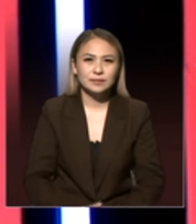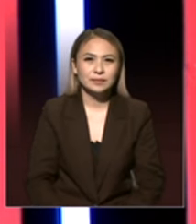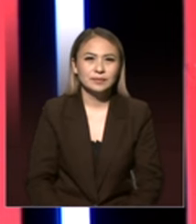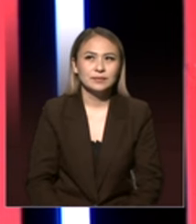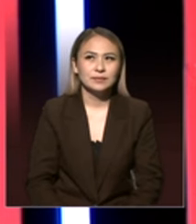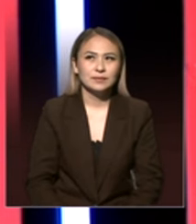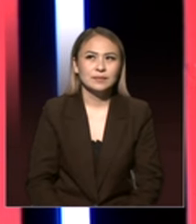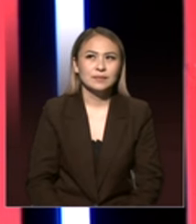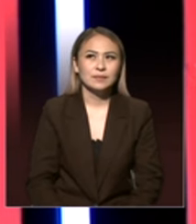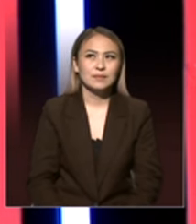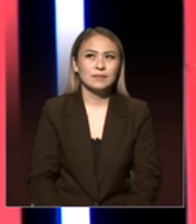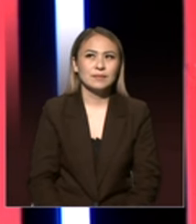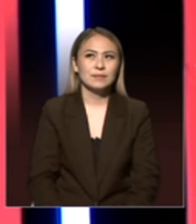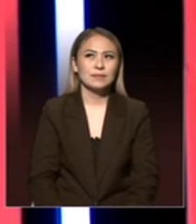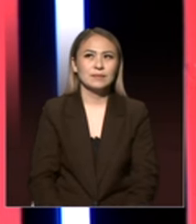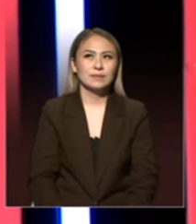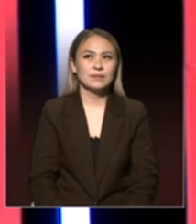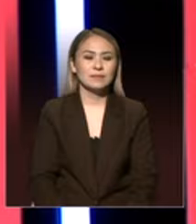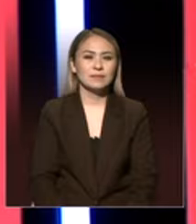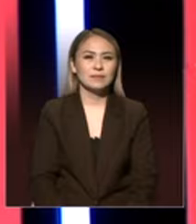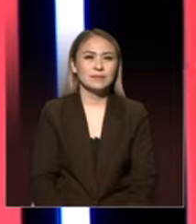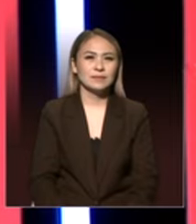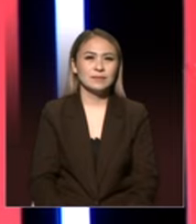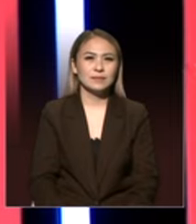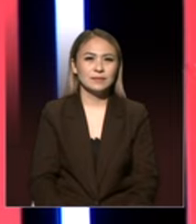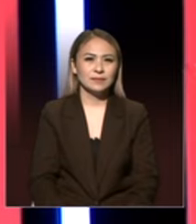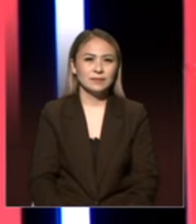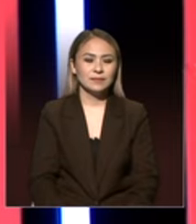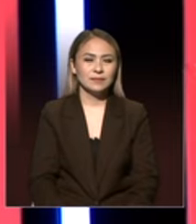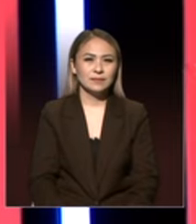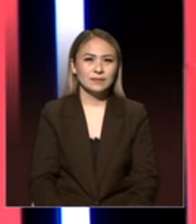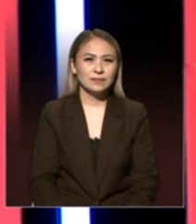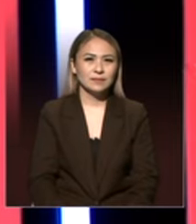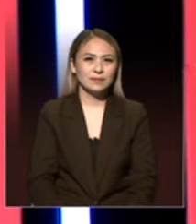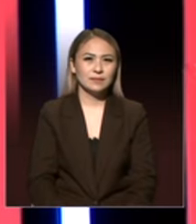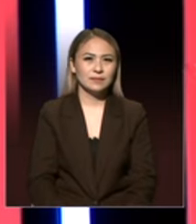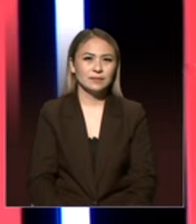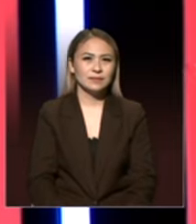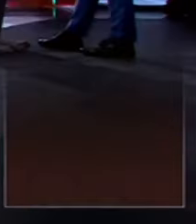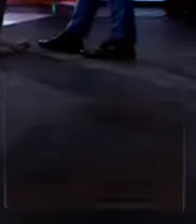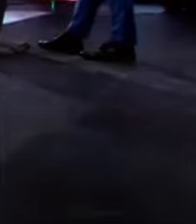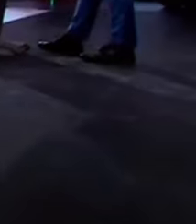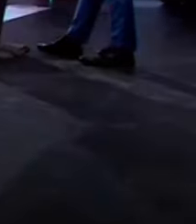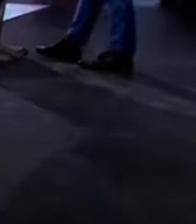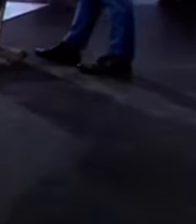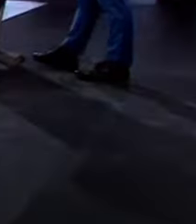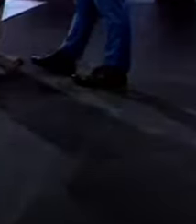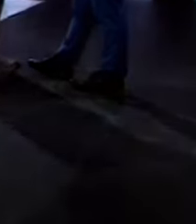Өтелі алу мәселесін жеке талқыласақ. Эфир тізгінін ұстаған Ерғанат Көпжасар. Көп жасайық, сау болыңыздар.